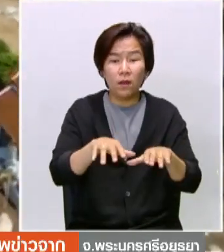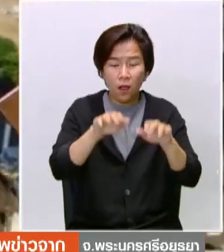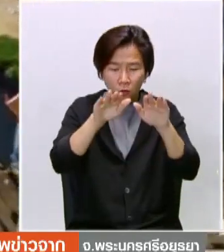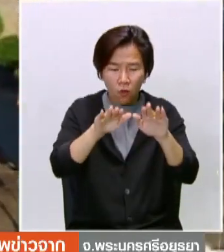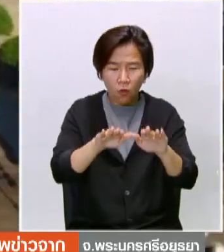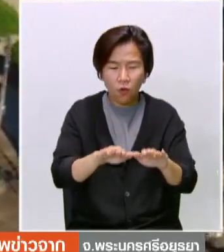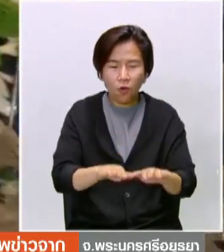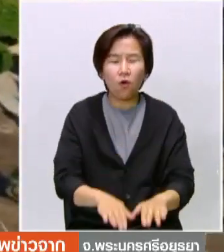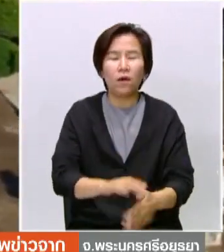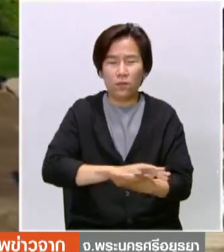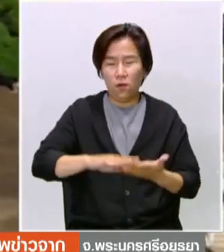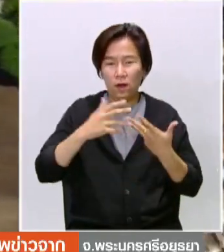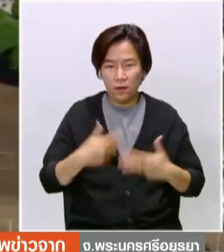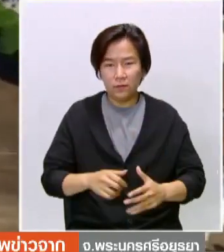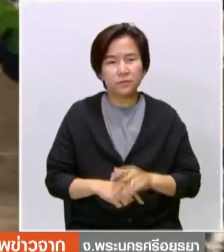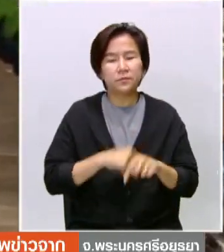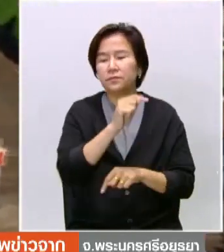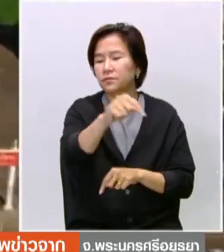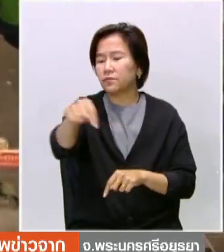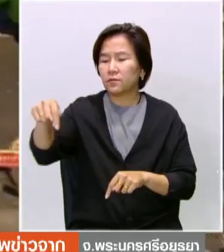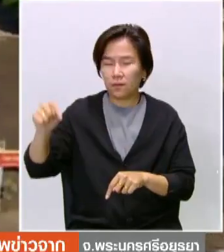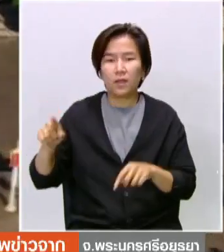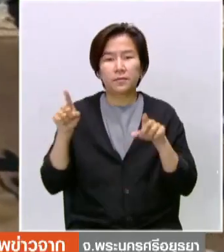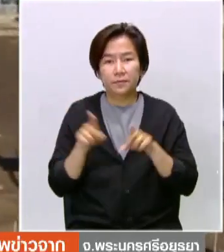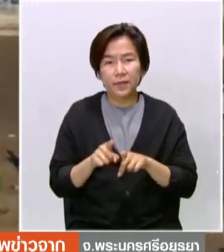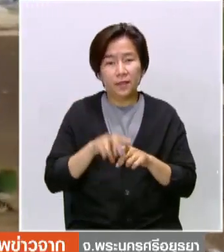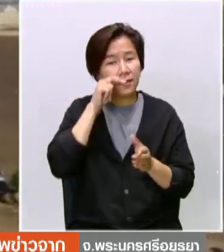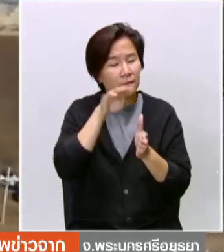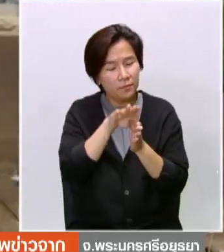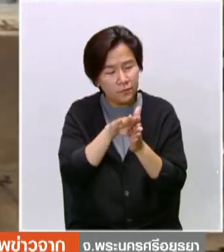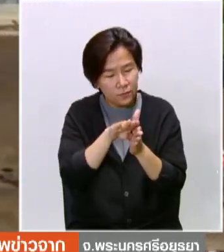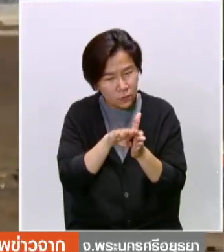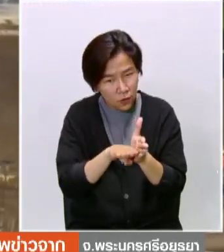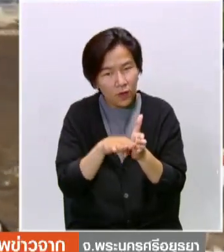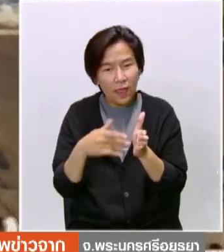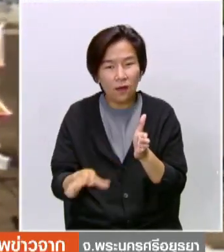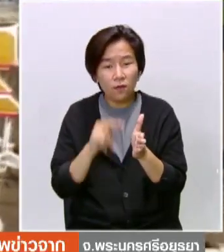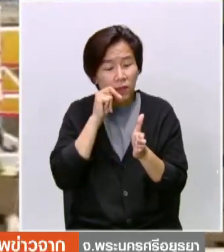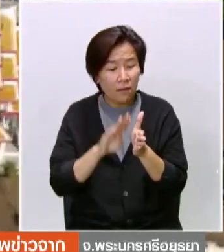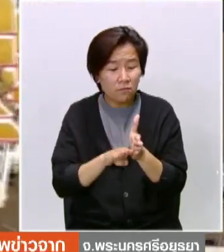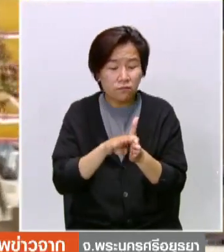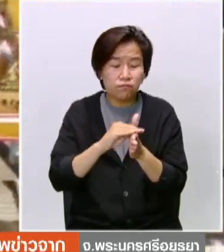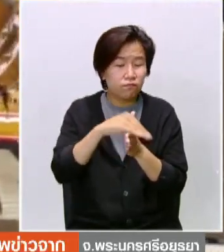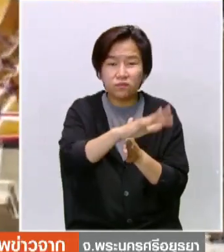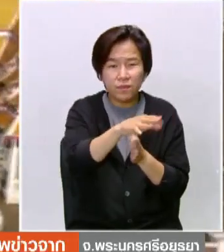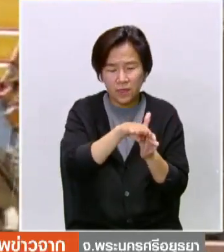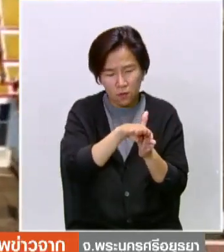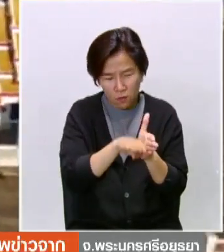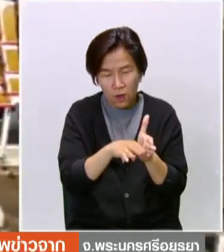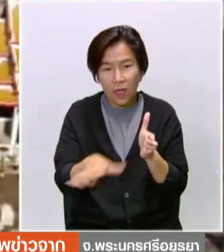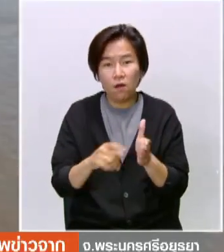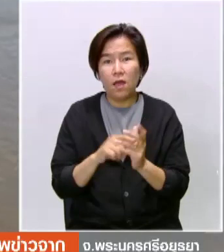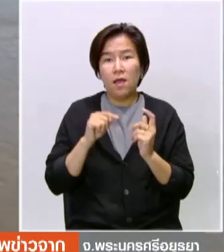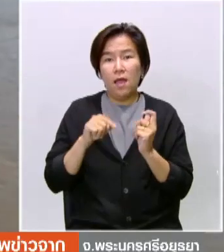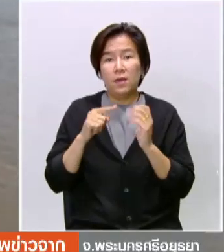งเหลือแนวตลิ่งเช่นเดียวกับพื้นที่อื่นๆโดยรอบนะคะขณะเดียวกันในพื้นที่ของอำเภอเสนาค่ะระดับ